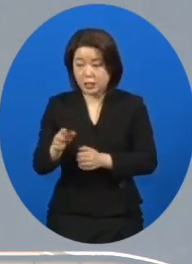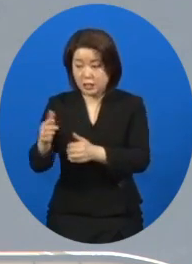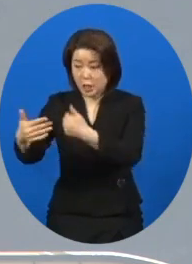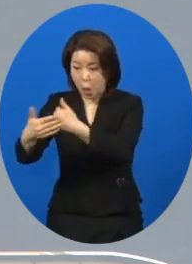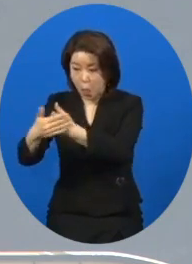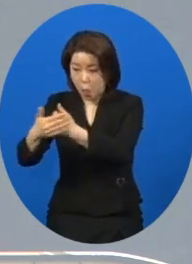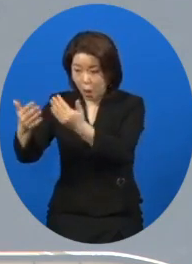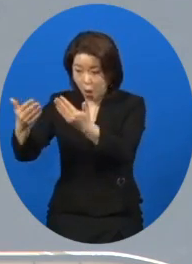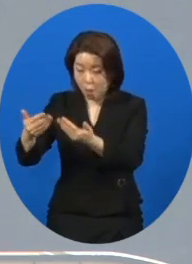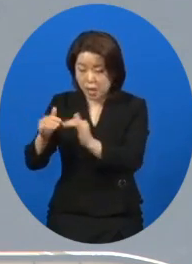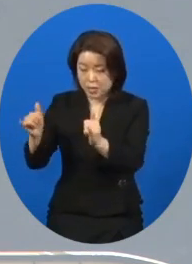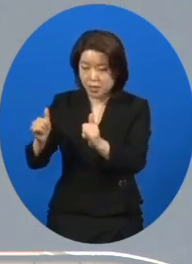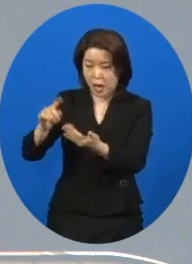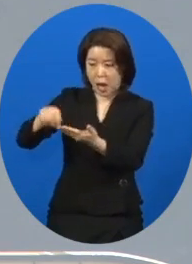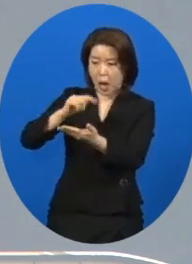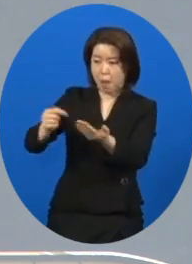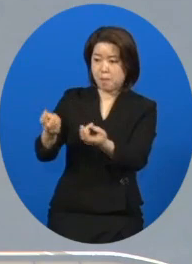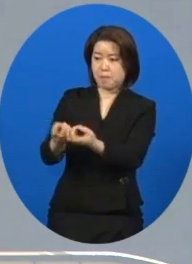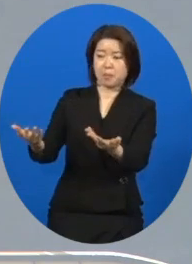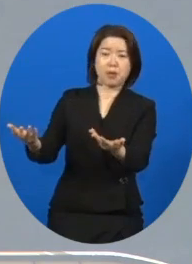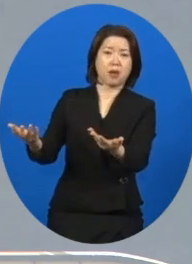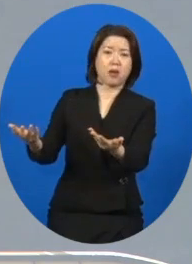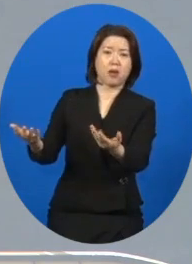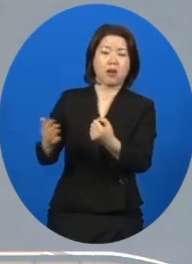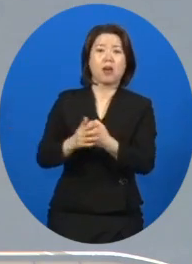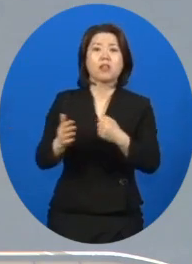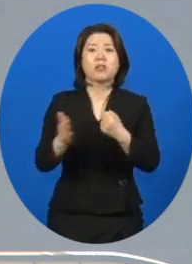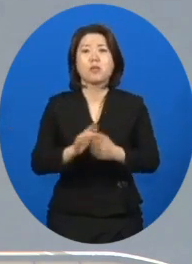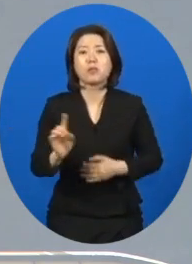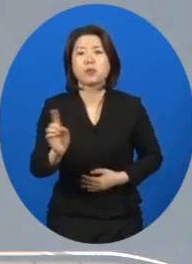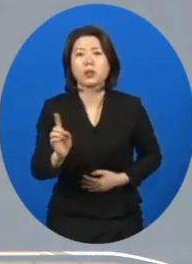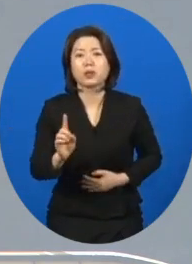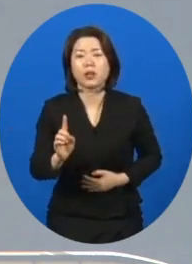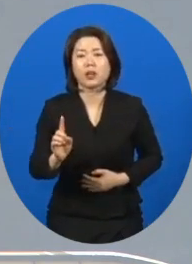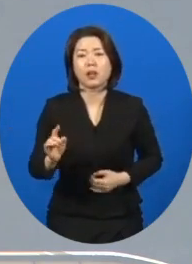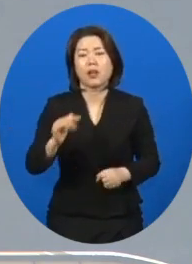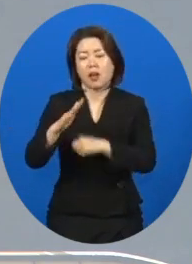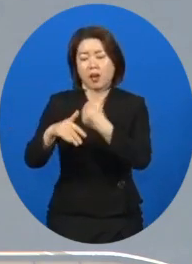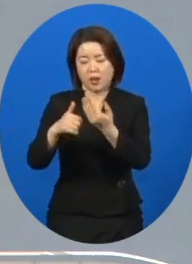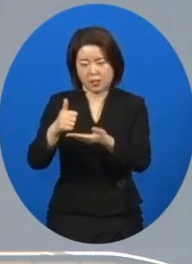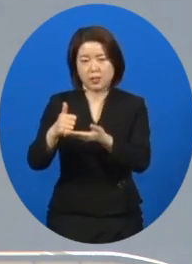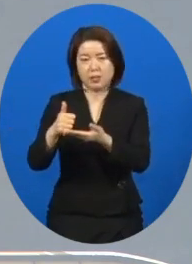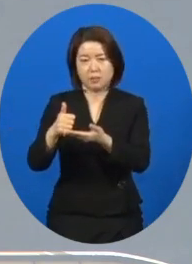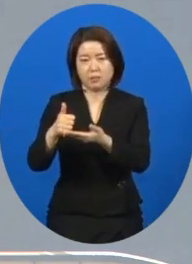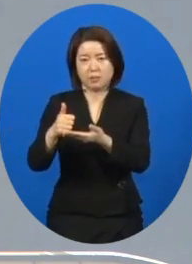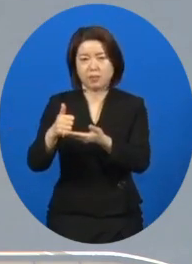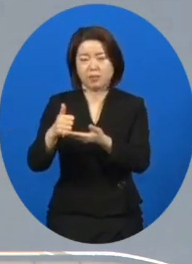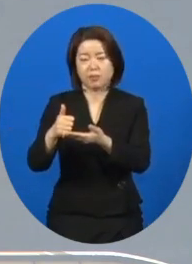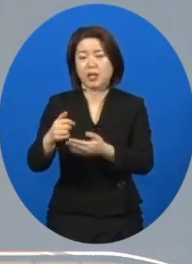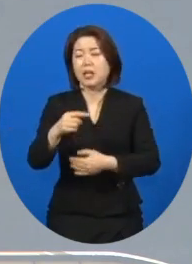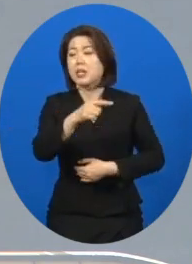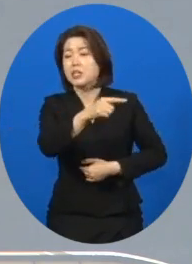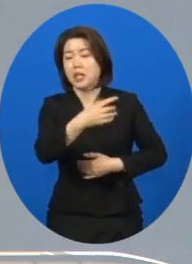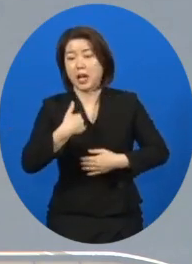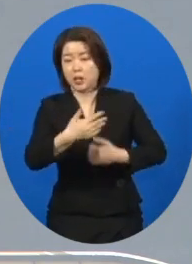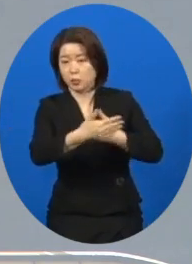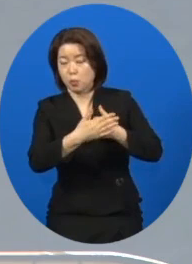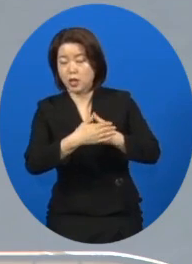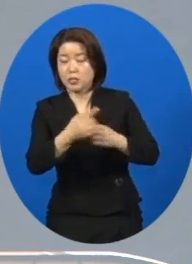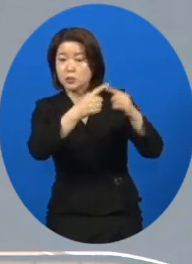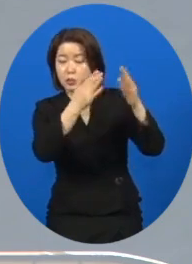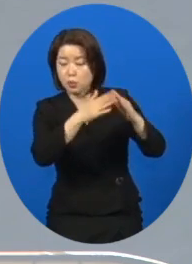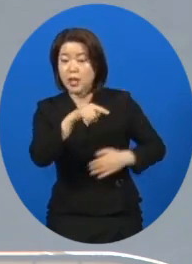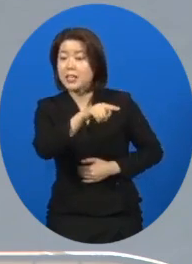갚을 방법이 없어요. 그러니 어떻게 해요? 하나님, 그 교회, 그